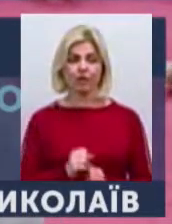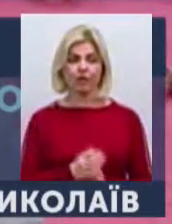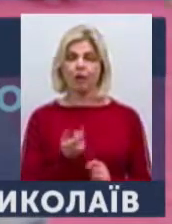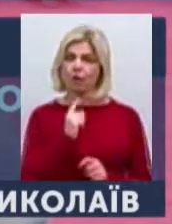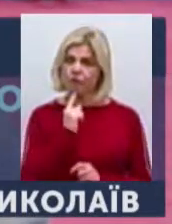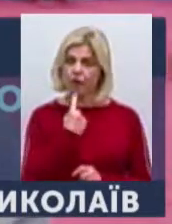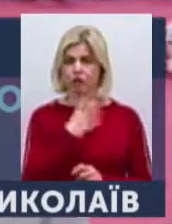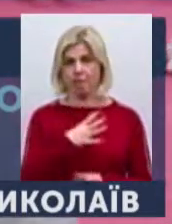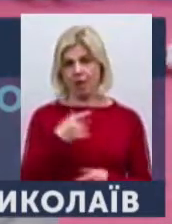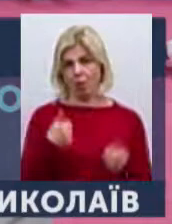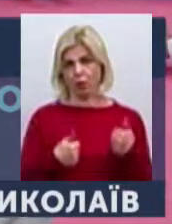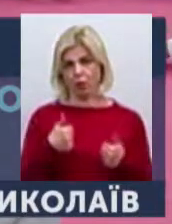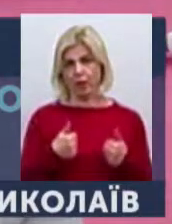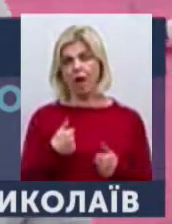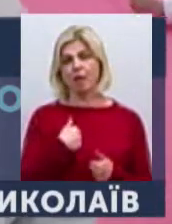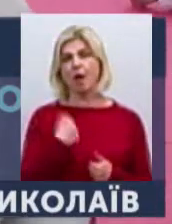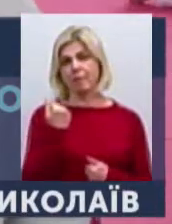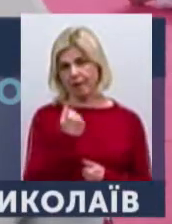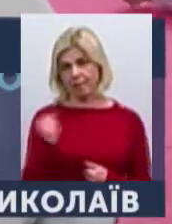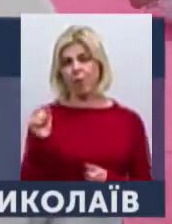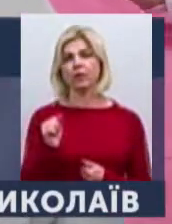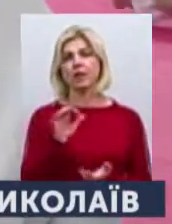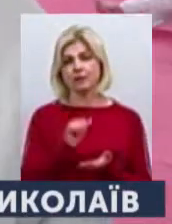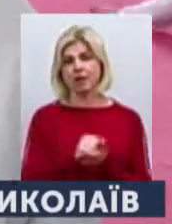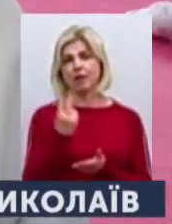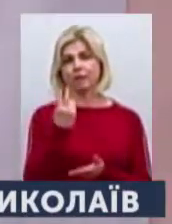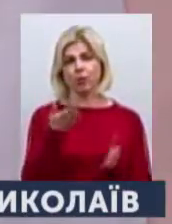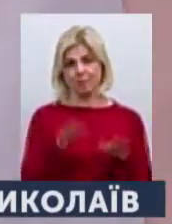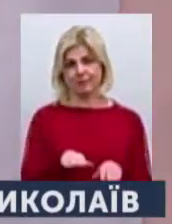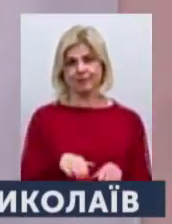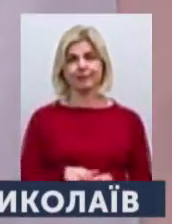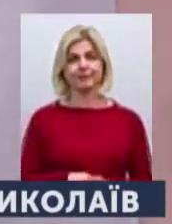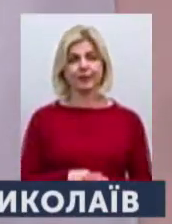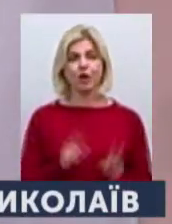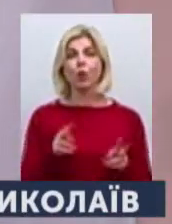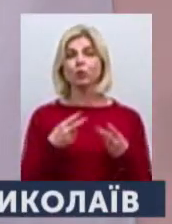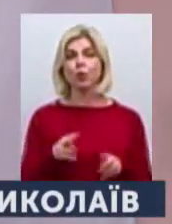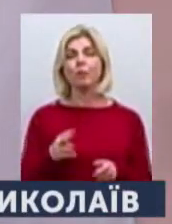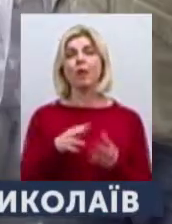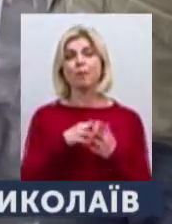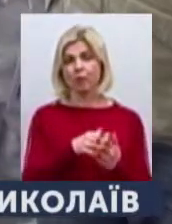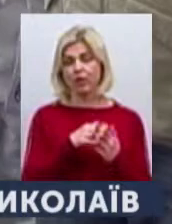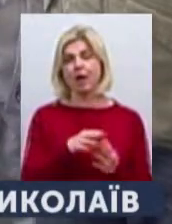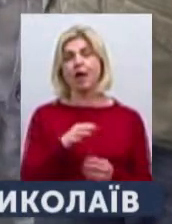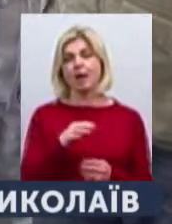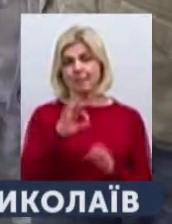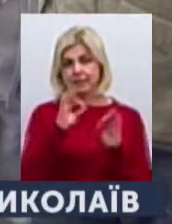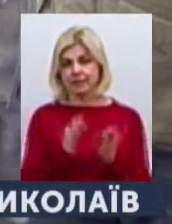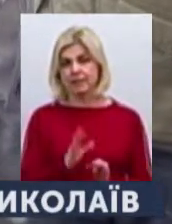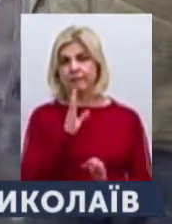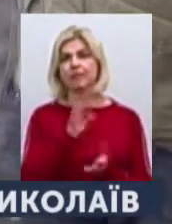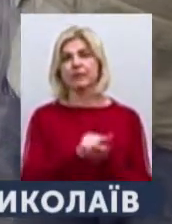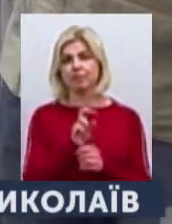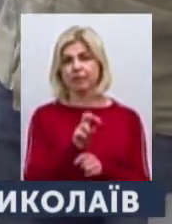Важка була конкуренція, але я перемогла, посіла друге місце. В клубі бойових мистецтв «Тікадзе» дівчинка займається